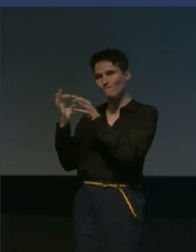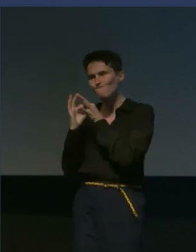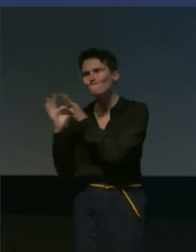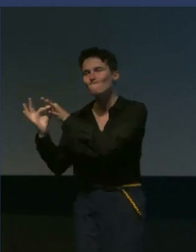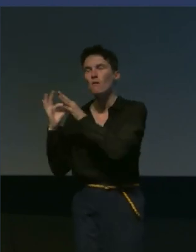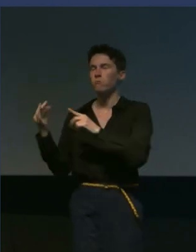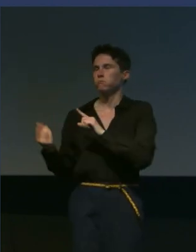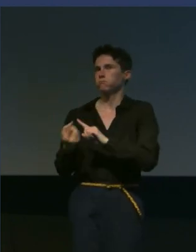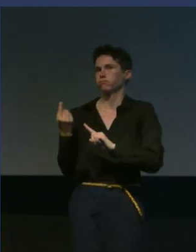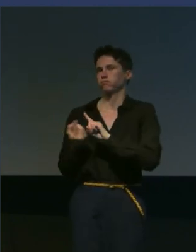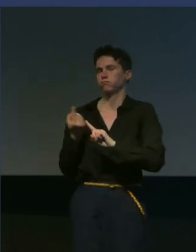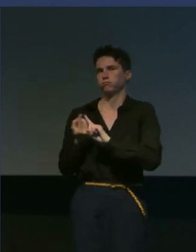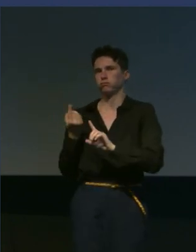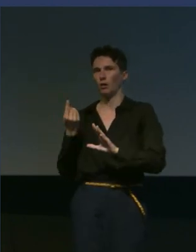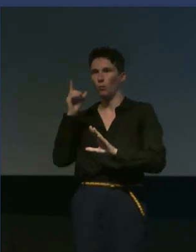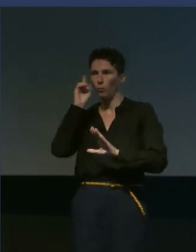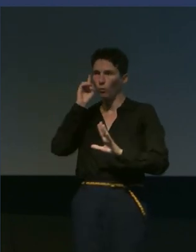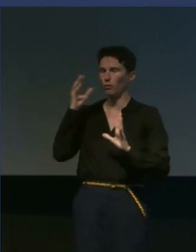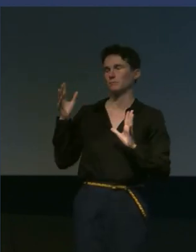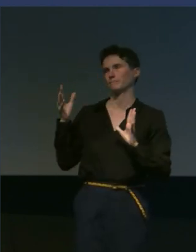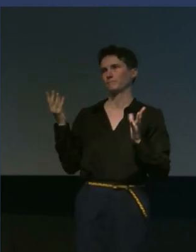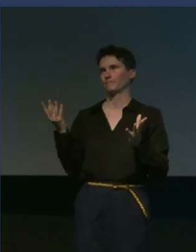très important pour plusieurs raisons.